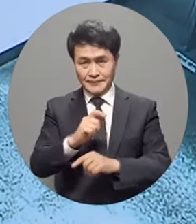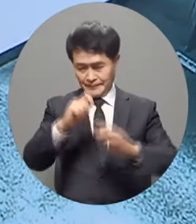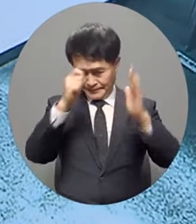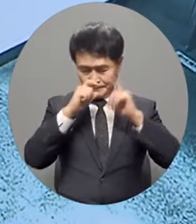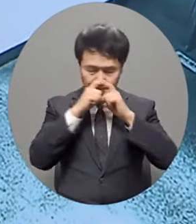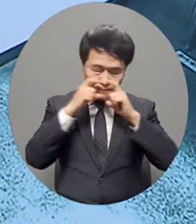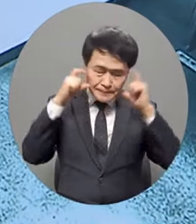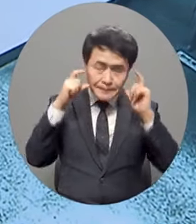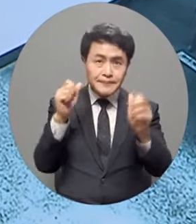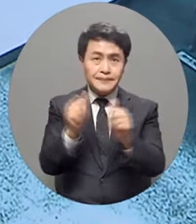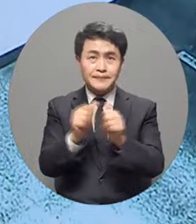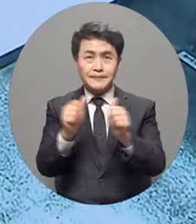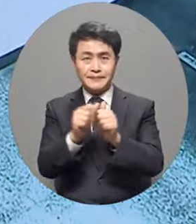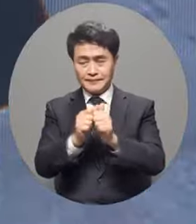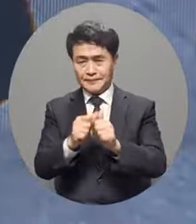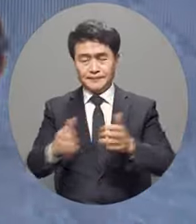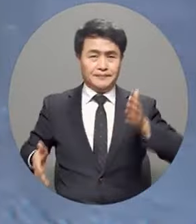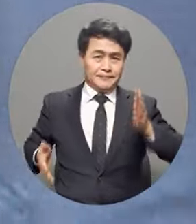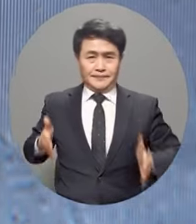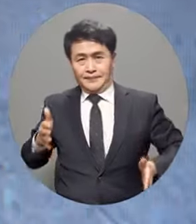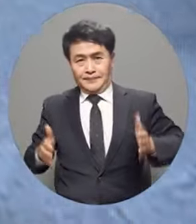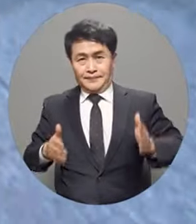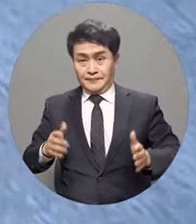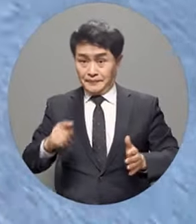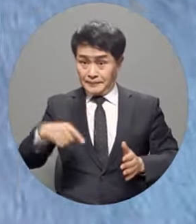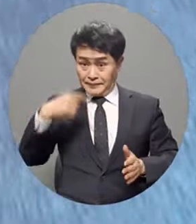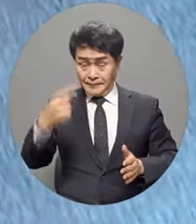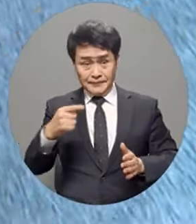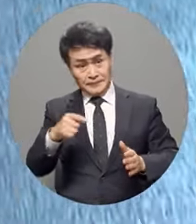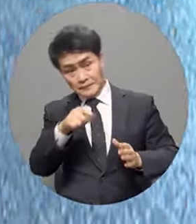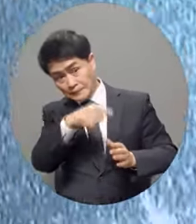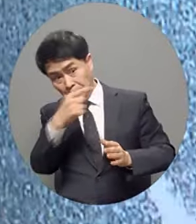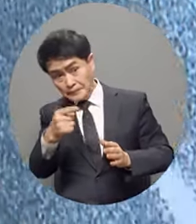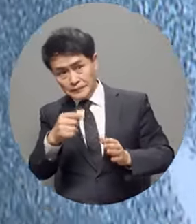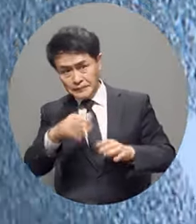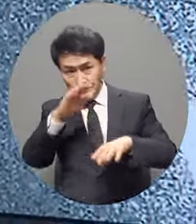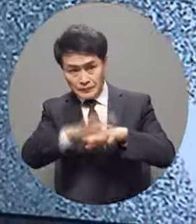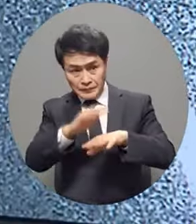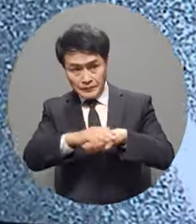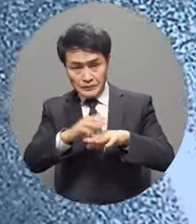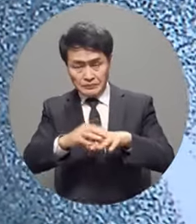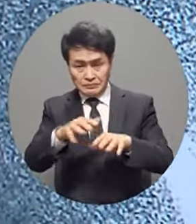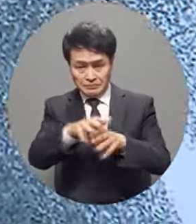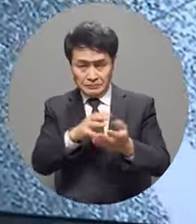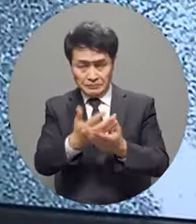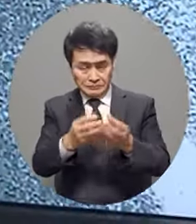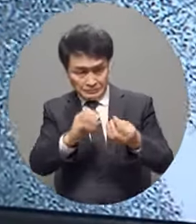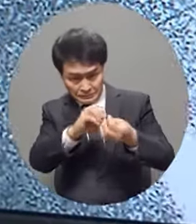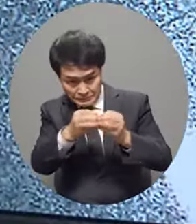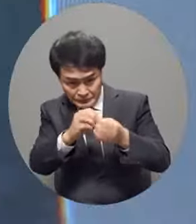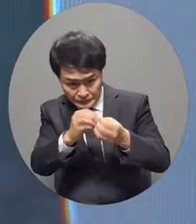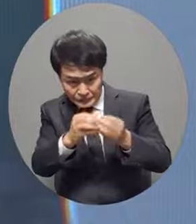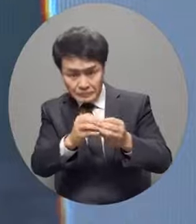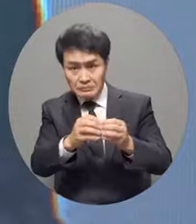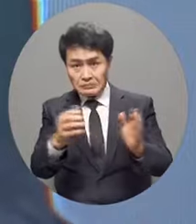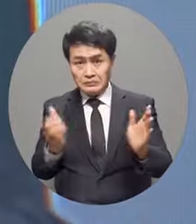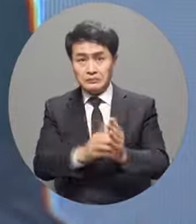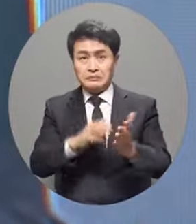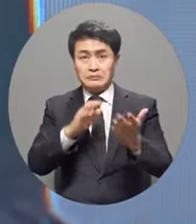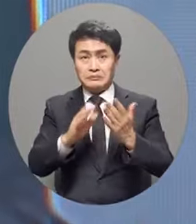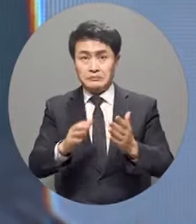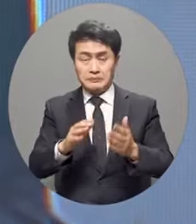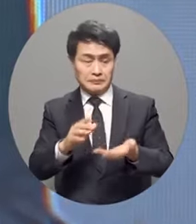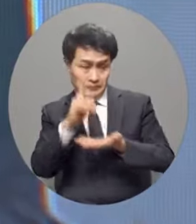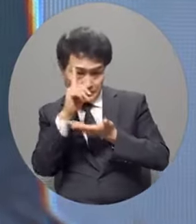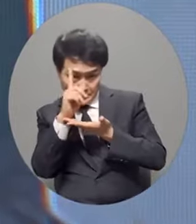마스크 차림에 남성이 들어옵니다 이어 강당문 옆에 서서 손에 들고 온 장비를 설치합니다 끝나고는 인증